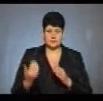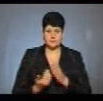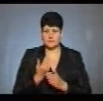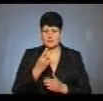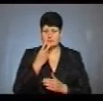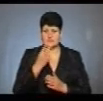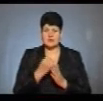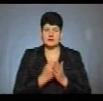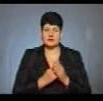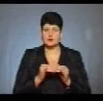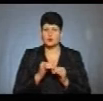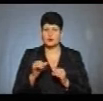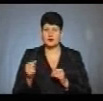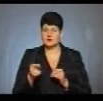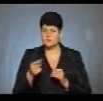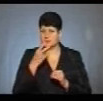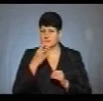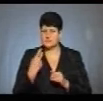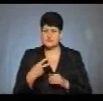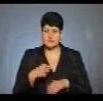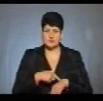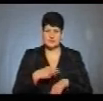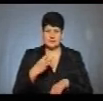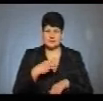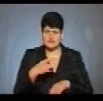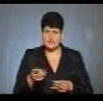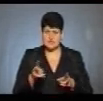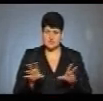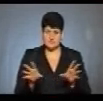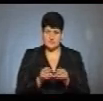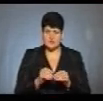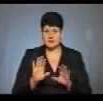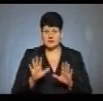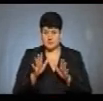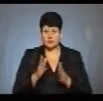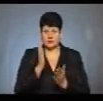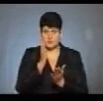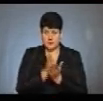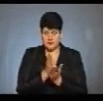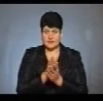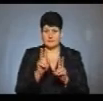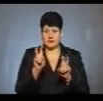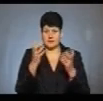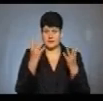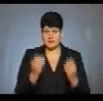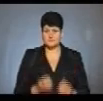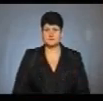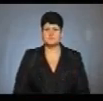новин на телеканалі ЮА Тернопіль. Дивіться о 20:30 і залишайтеся із нами вже за мить в прямому ефірі «Тема дня».